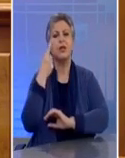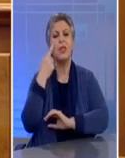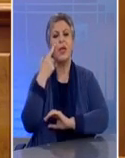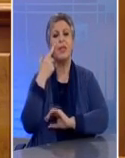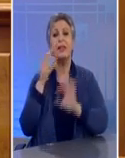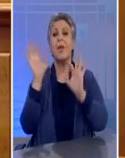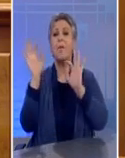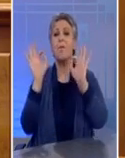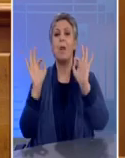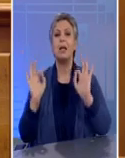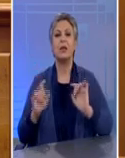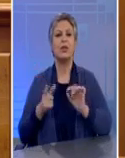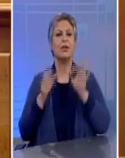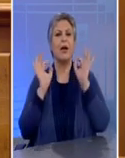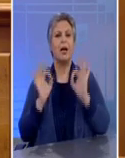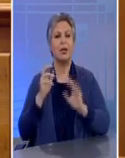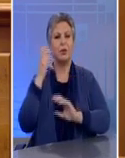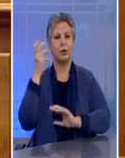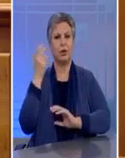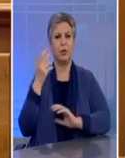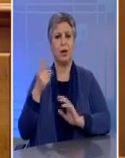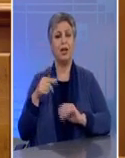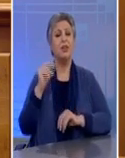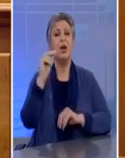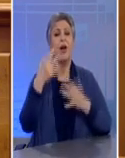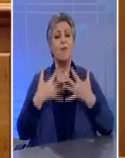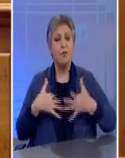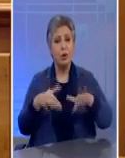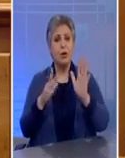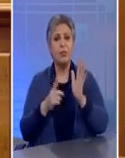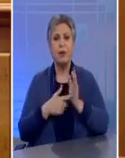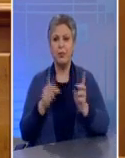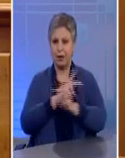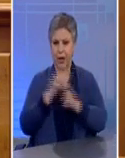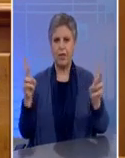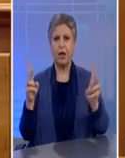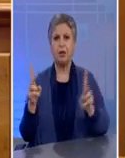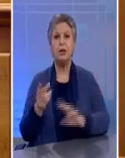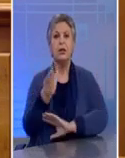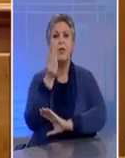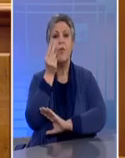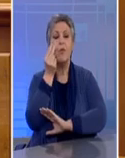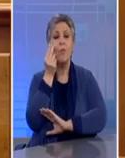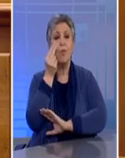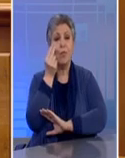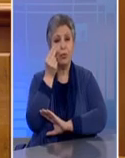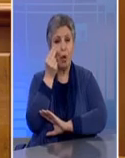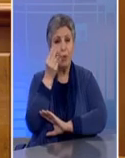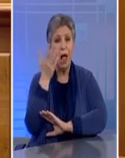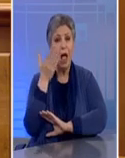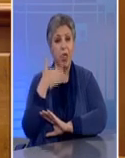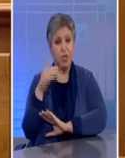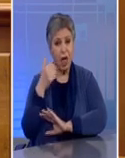Πρέπει να κάνει ξεκάθαρη η Βουλή τη θέση της. Θα αλλάξουν τα Σκόπια όνομα αν θέλουν να